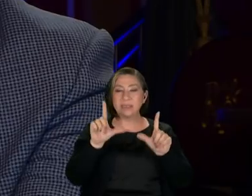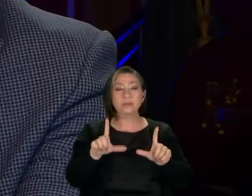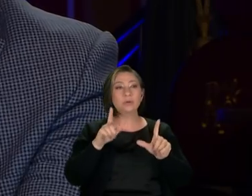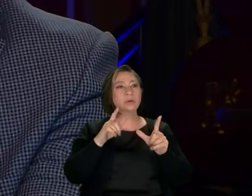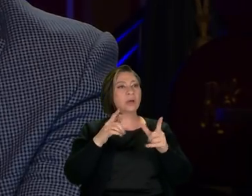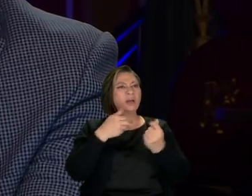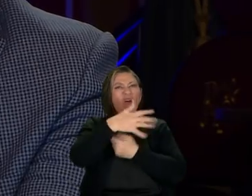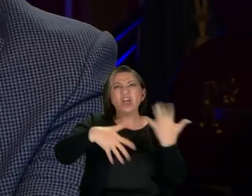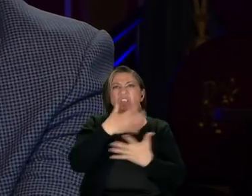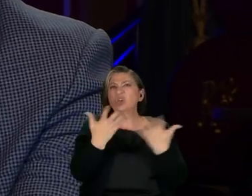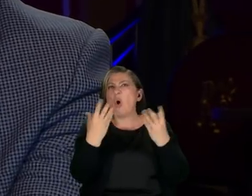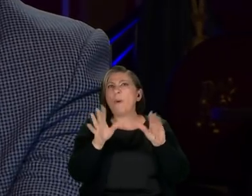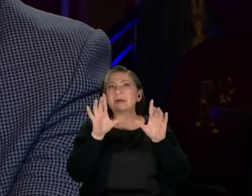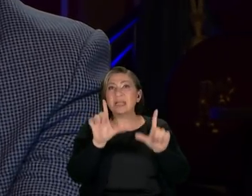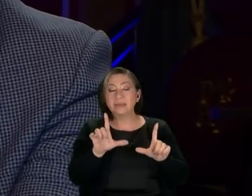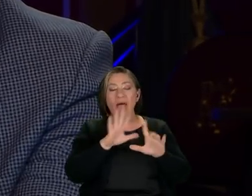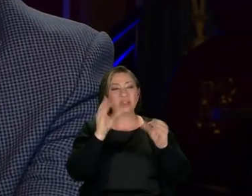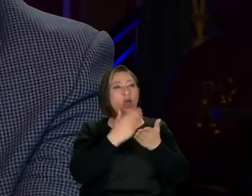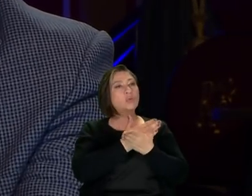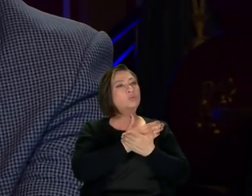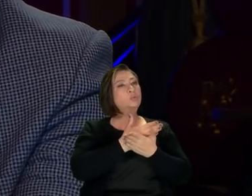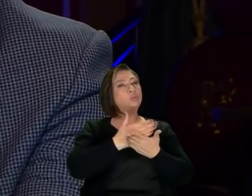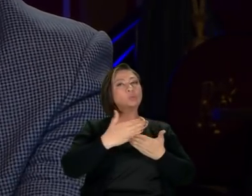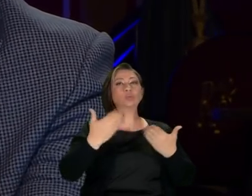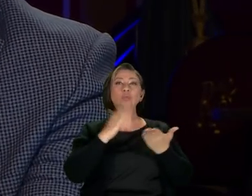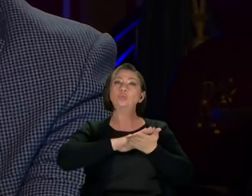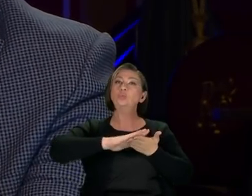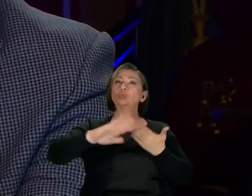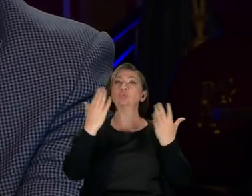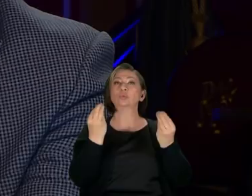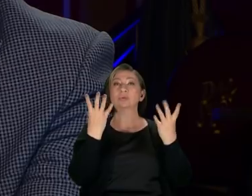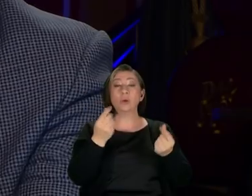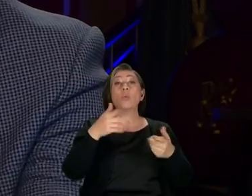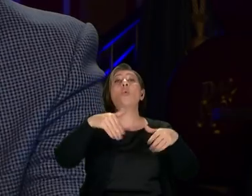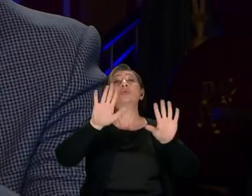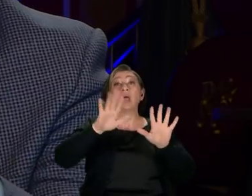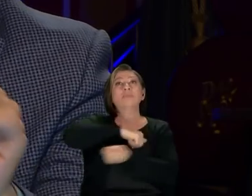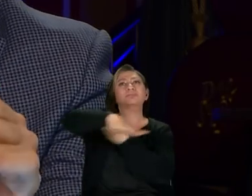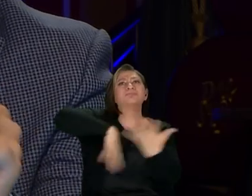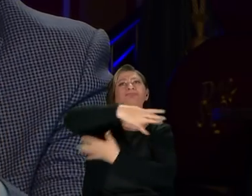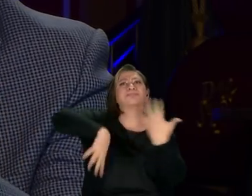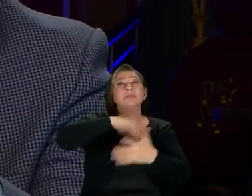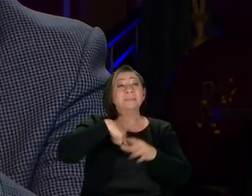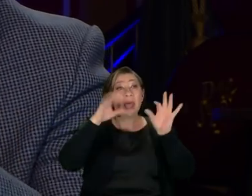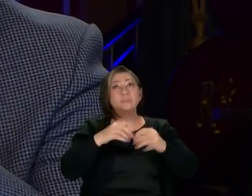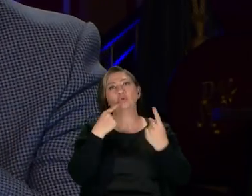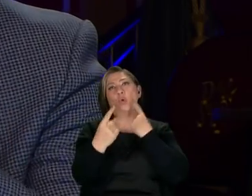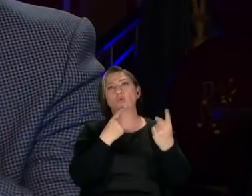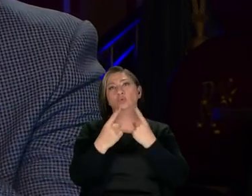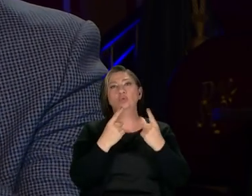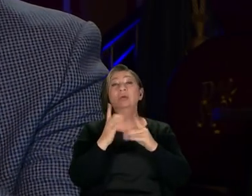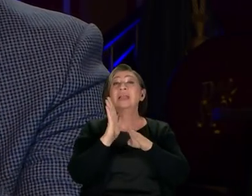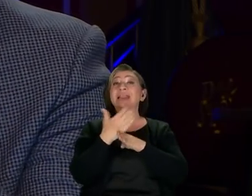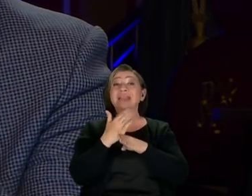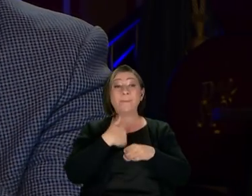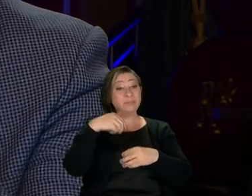düzensizliği engeller, her şeyi yolunda götürür. Aksi takdirde kaosa da sebebiyet verebilir. Biz hep sürekli bunu vurguluyoruz.